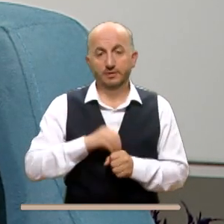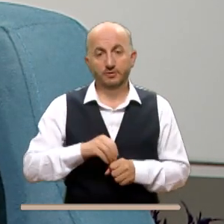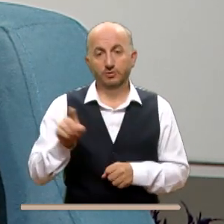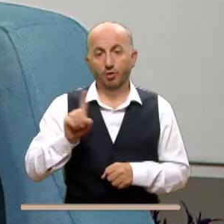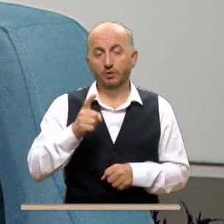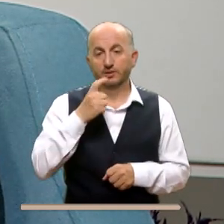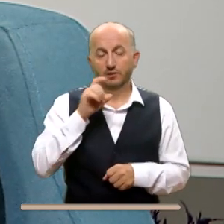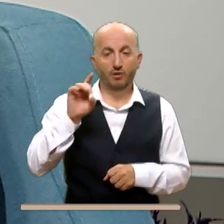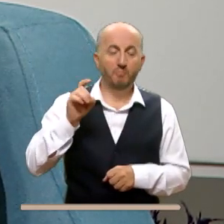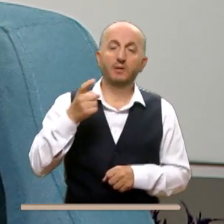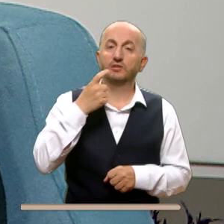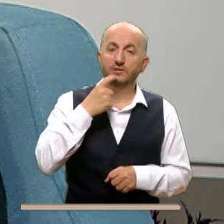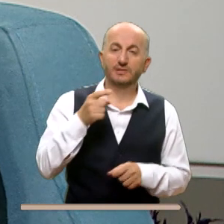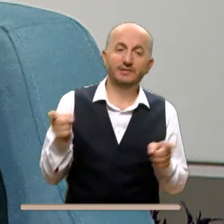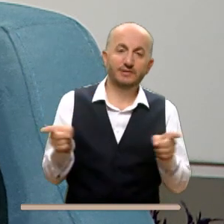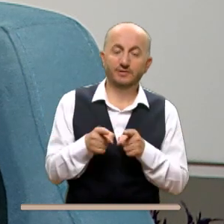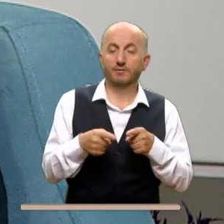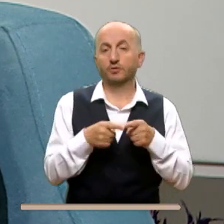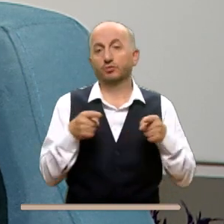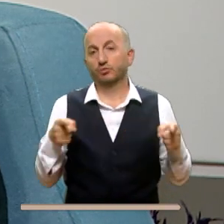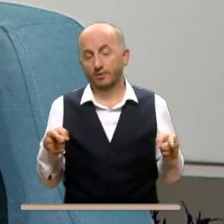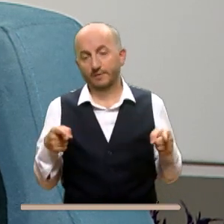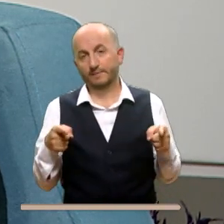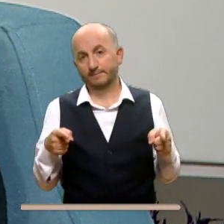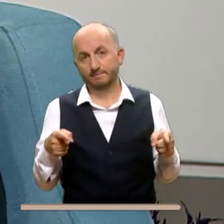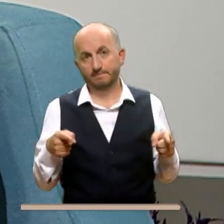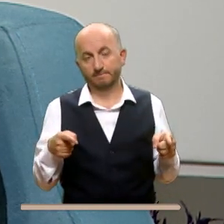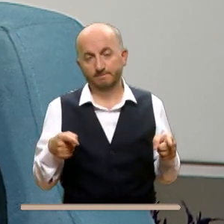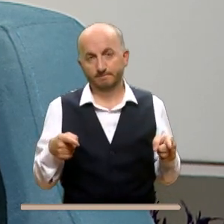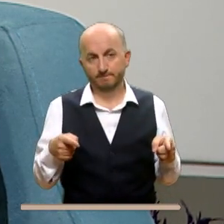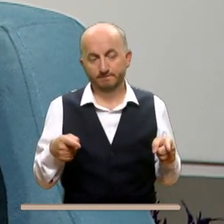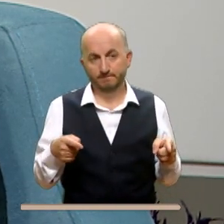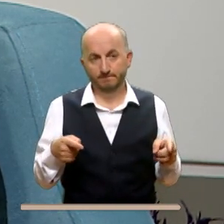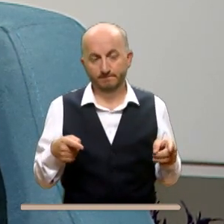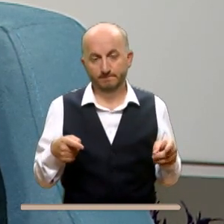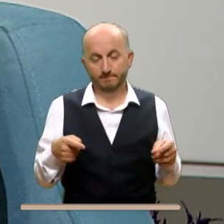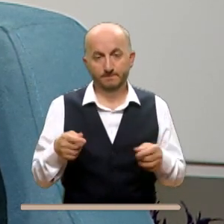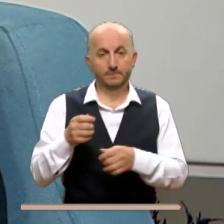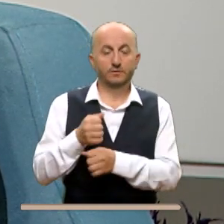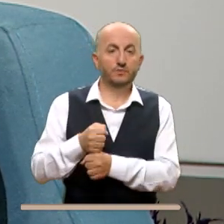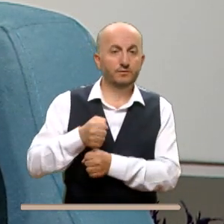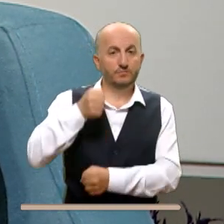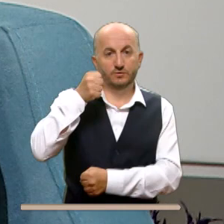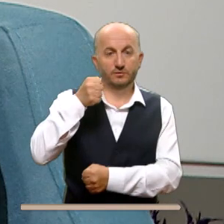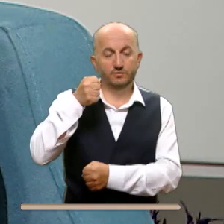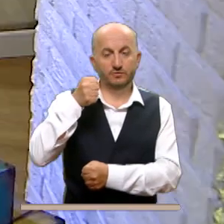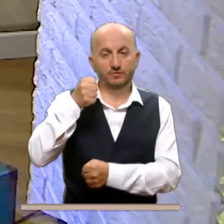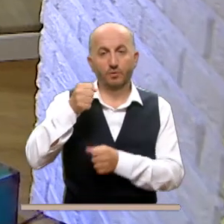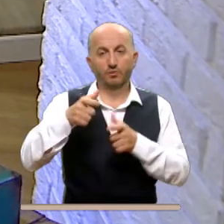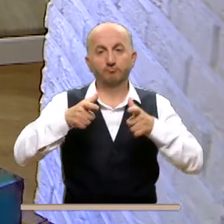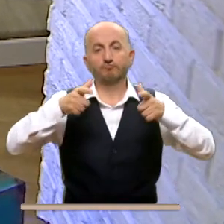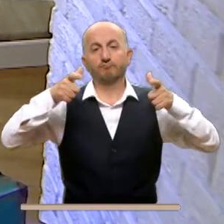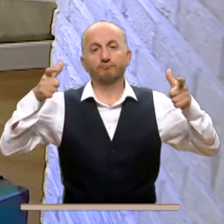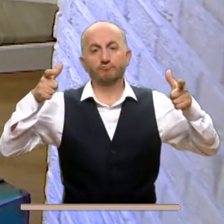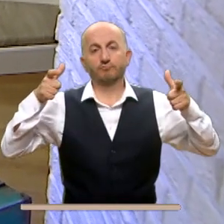15 yıl çok kısa bir süre evet. açıkçası. Ama hocam şemsiyeyi öyle geniş tutmuşsunuz ki. Hamdolsun. Pergenin ucundan her geçen